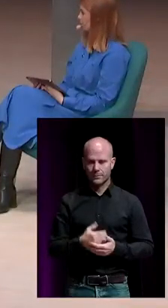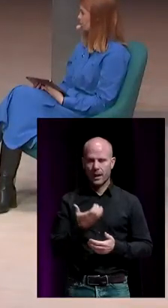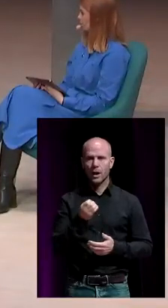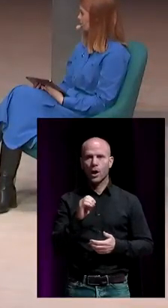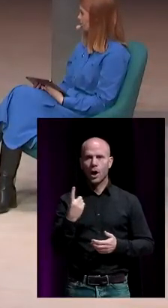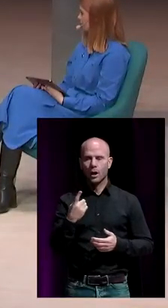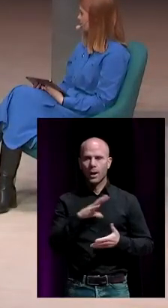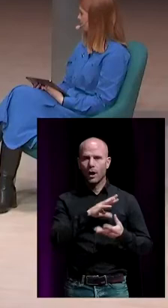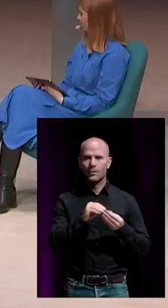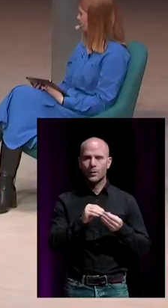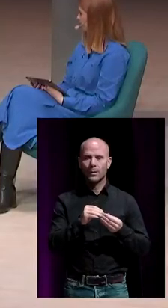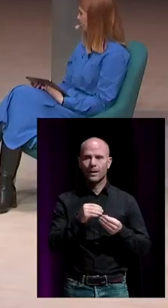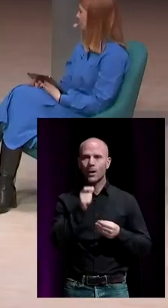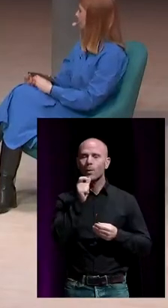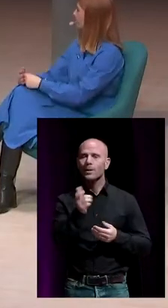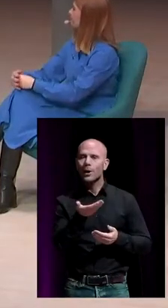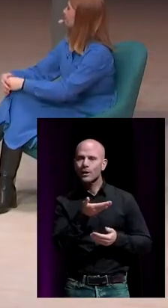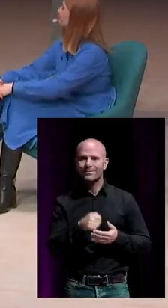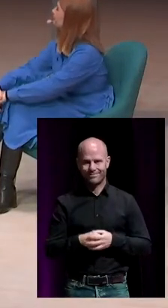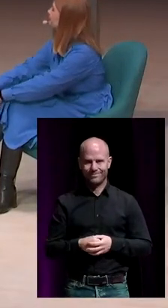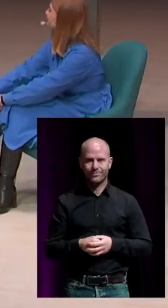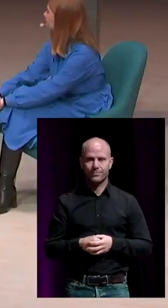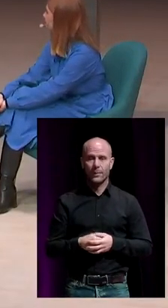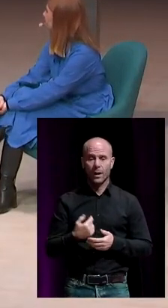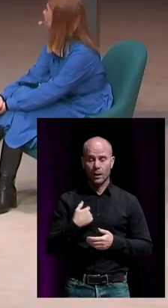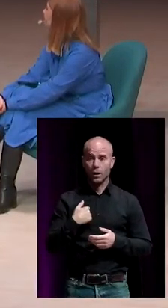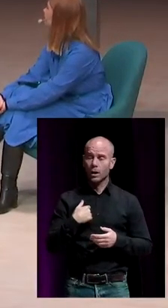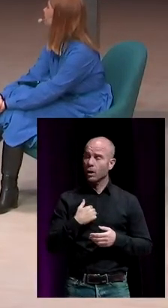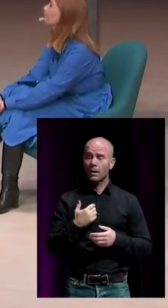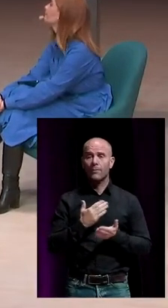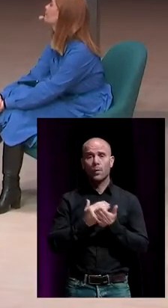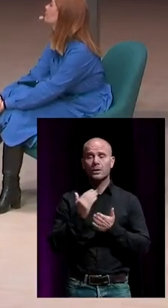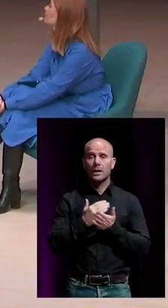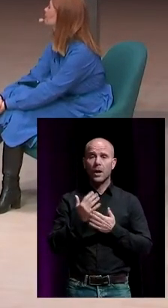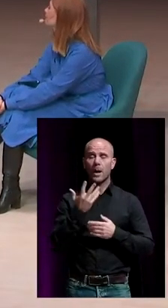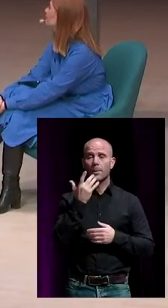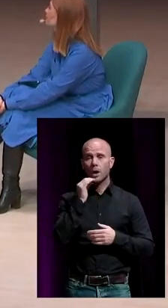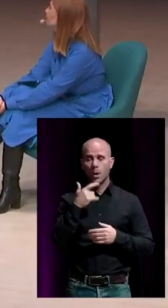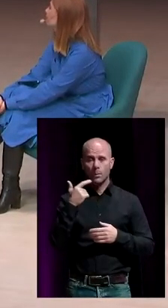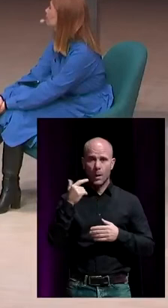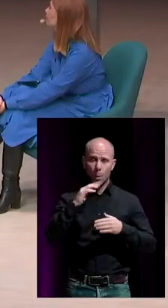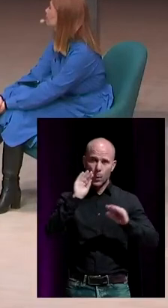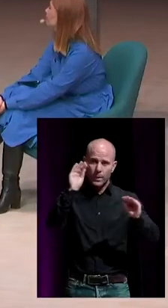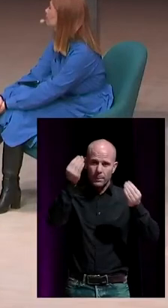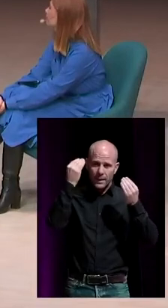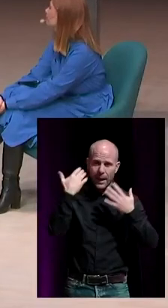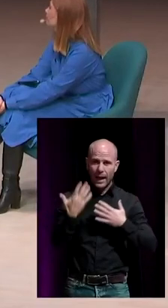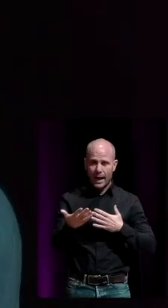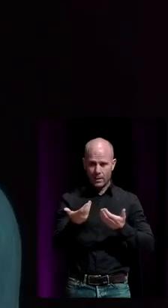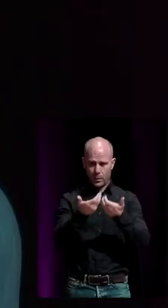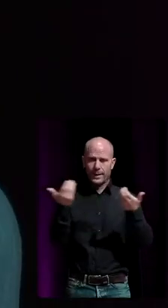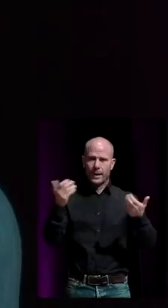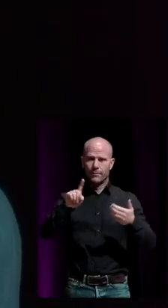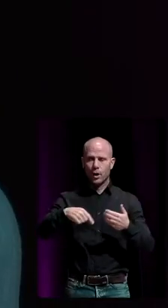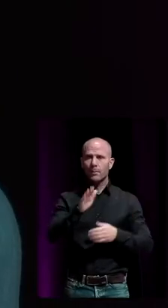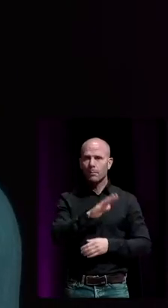den avslutande kommentaren. Ja, jag håller väl fast vid att jag tror att utbildning är det som gör skillnad för